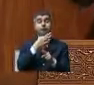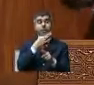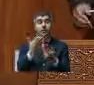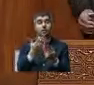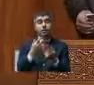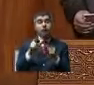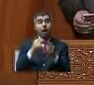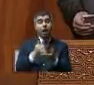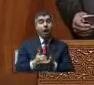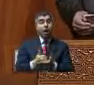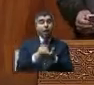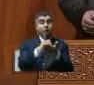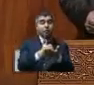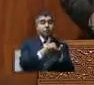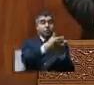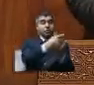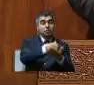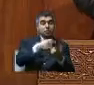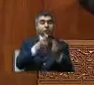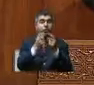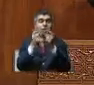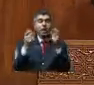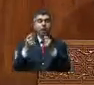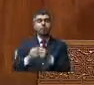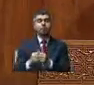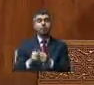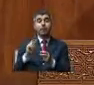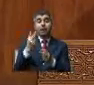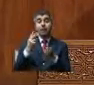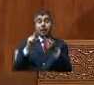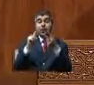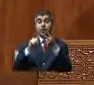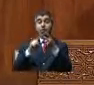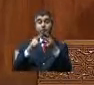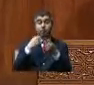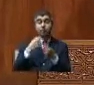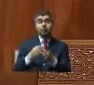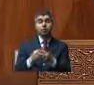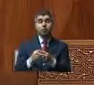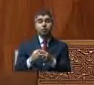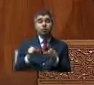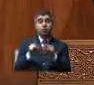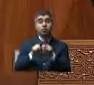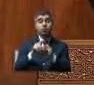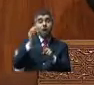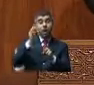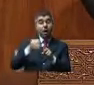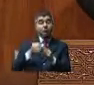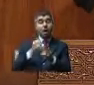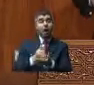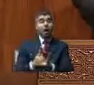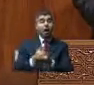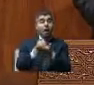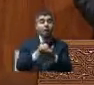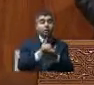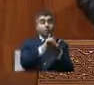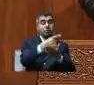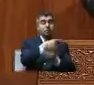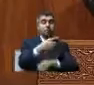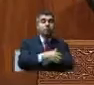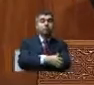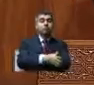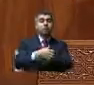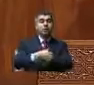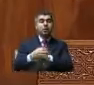للمقاولة، لأنه قبل توزيع الثروة يجب إنتاجها. والمسألة الثالثة هي الاهتمام بالفئات الهشة التي كانت عادة